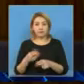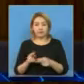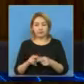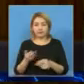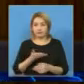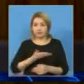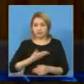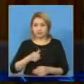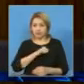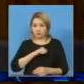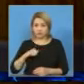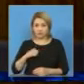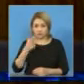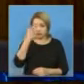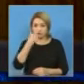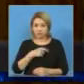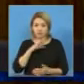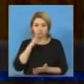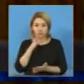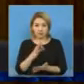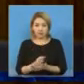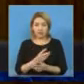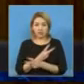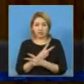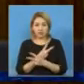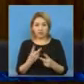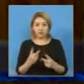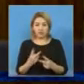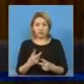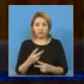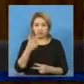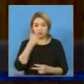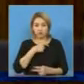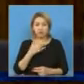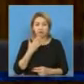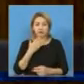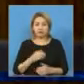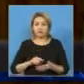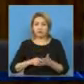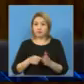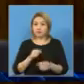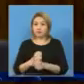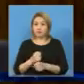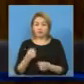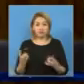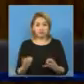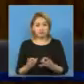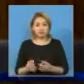біз өзімізге өзіміз жауапкершілікпен қарап, өзіміздің ұлт алдындағы борышымызды сезінуге тиістіміз.